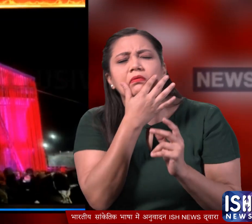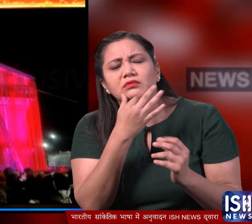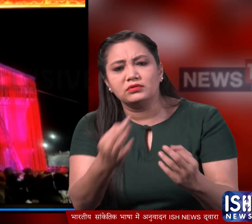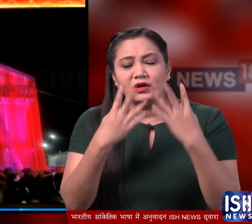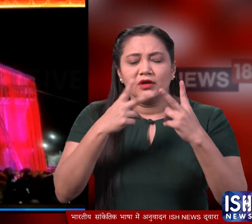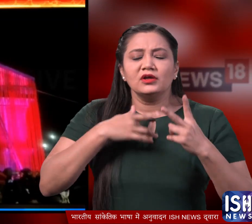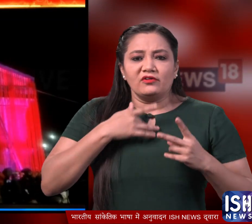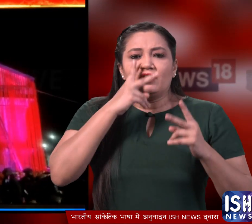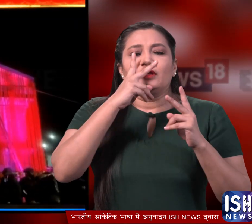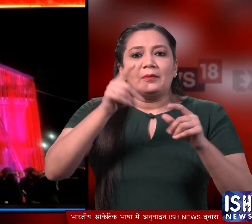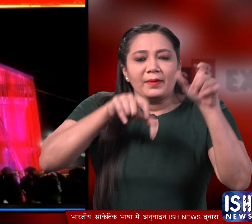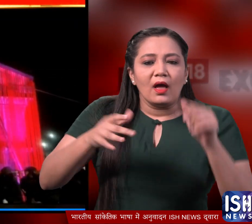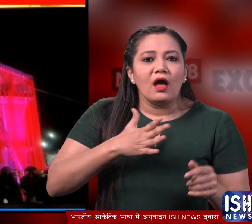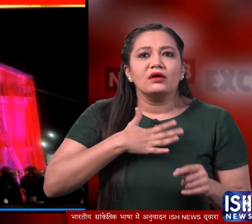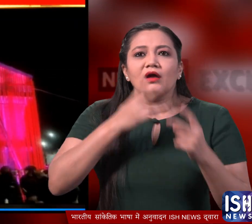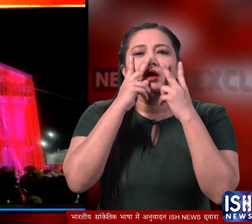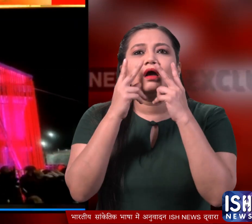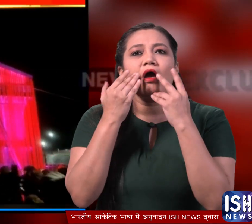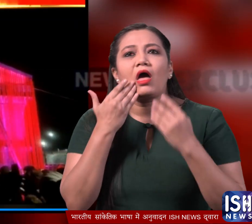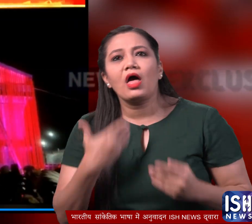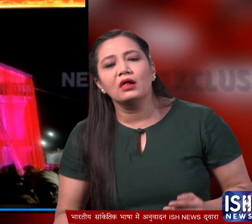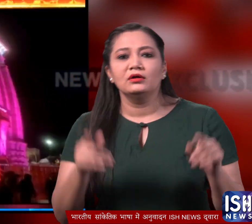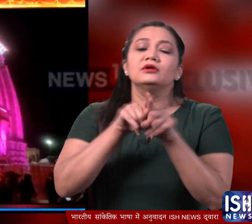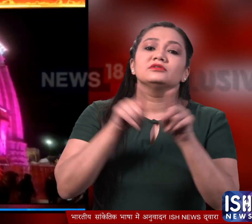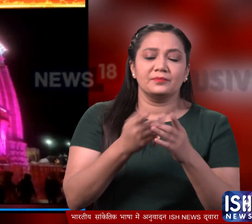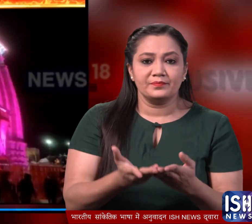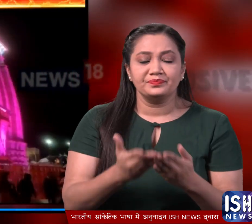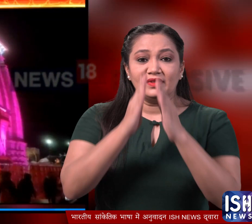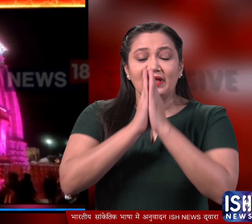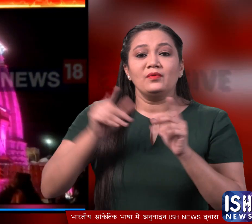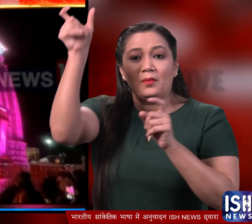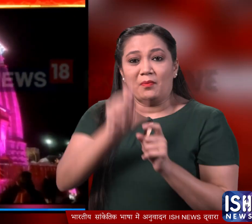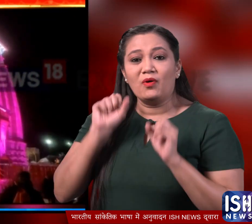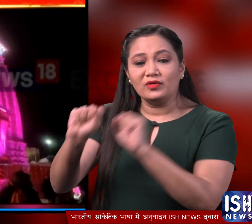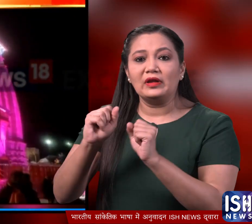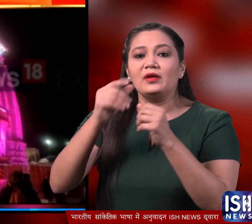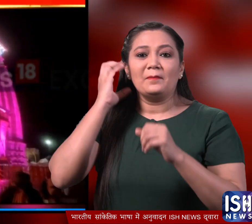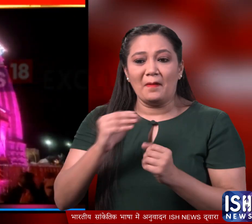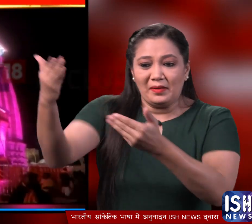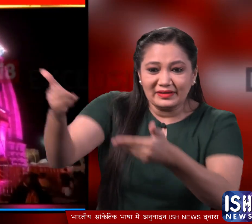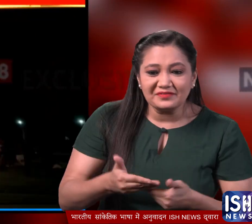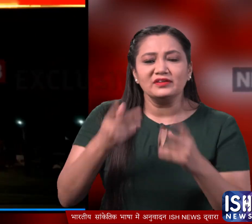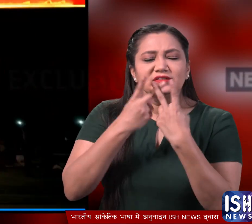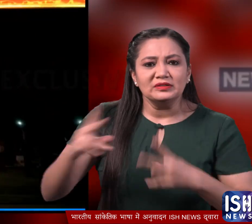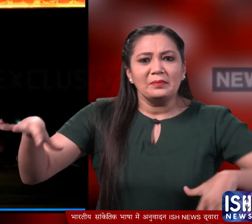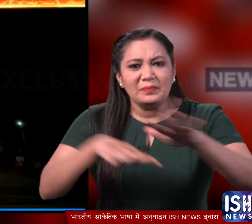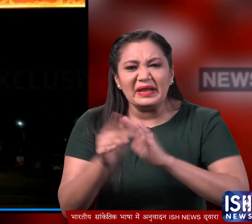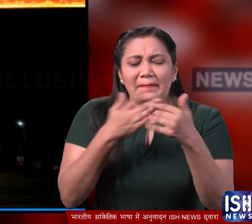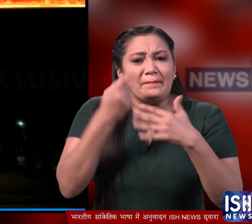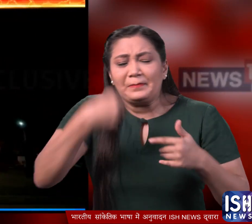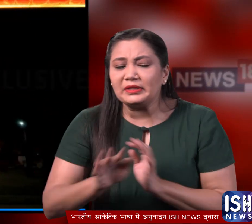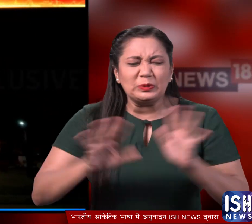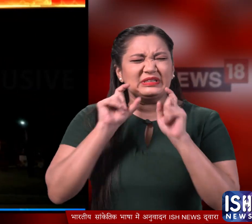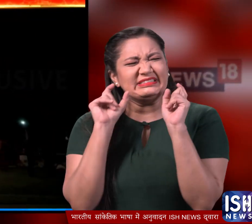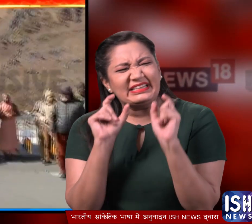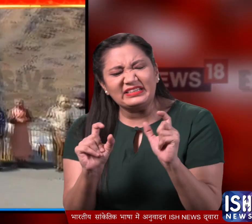کیدارنات دھام کی چھٹا نے شدھالووں کو ابھی سے منتر مکد کر دیا دیوستانم بورڈ بھی پردھان منتری کی یاترہ کو دیکھتے ہوئے کسی طرح کی کتاہی